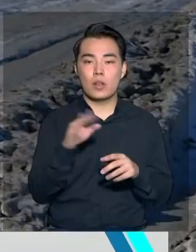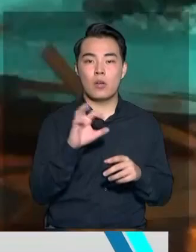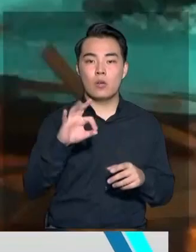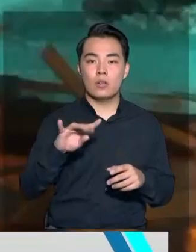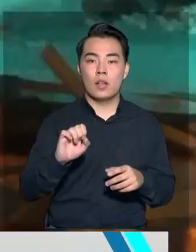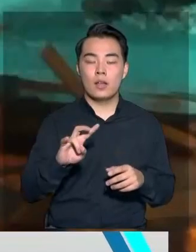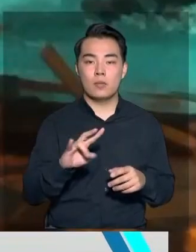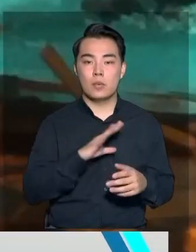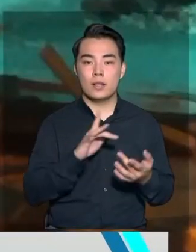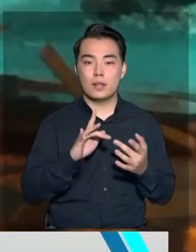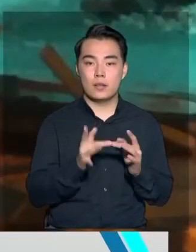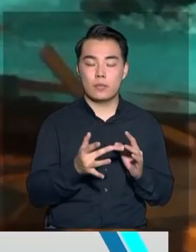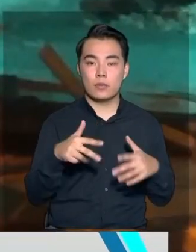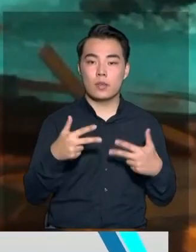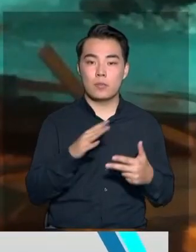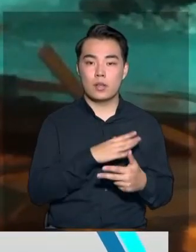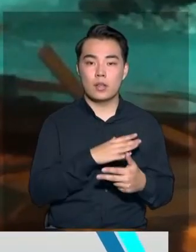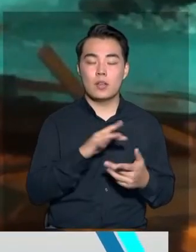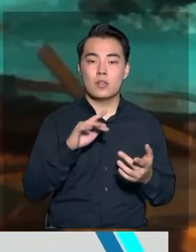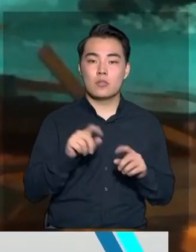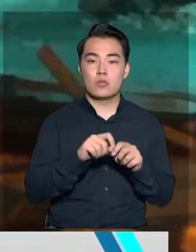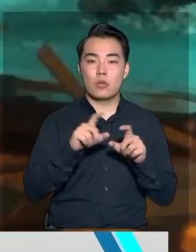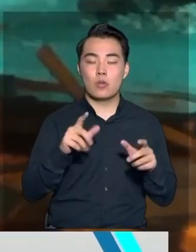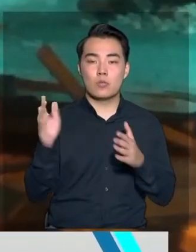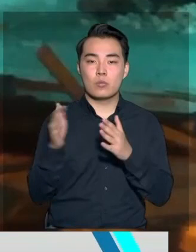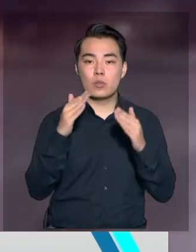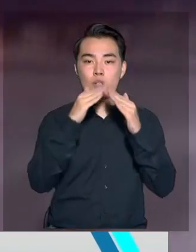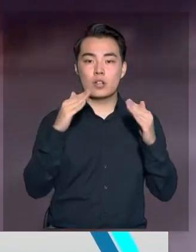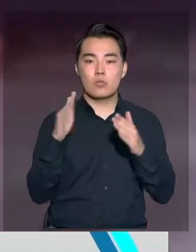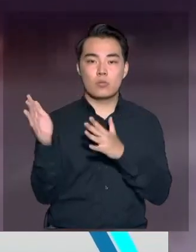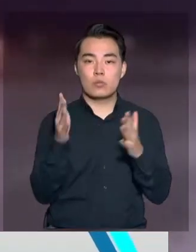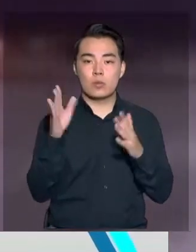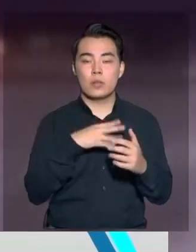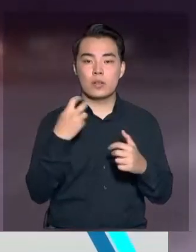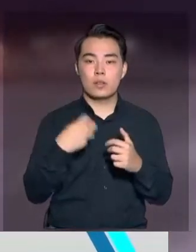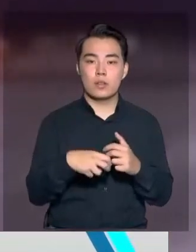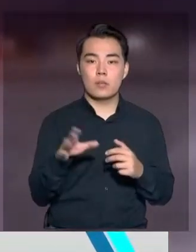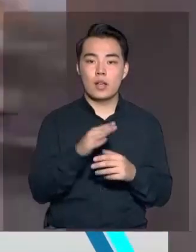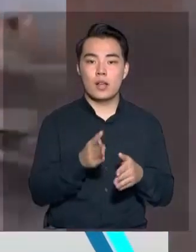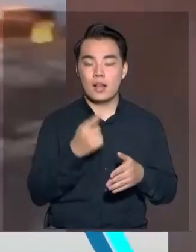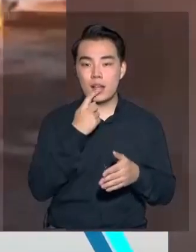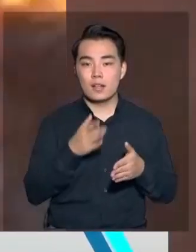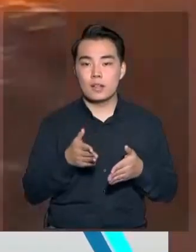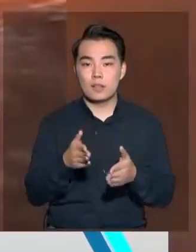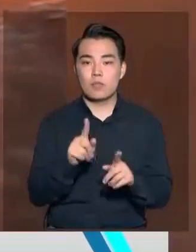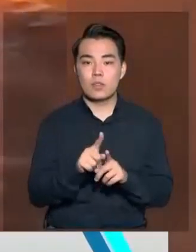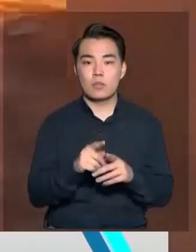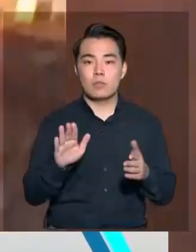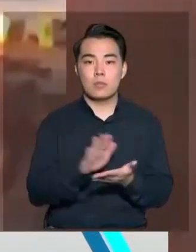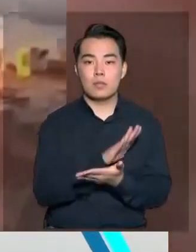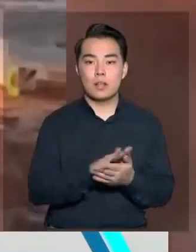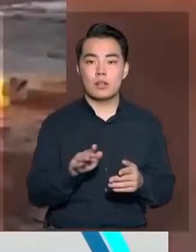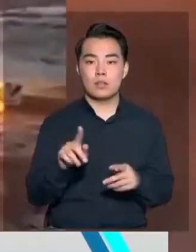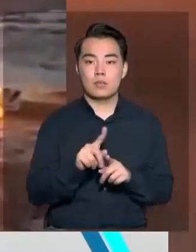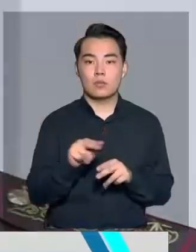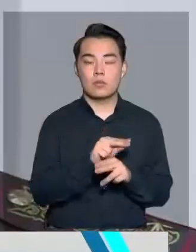ауыстырылды. Ал Железин ауданындағы мектептің шатырын екпінді жел жұлып әкеткен, сондай-ақ үлкен тас жолда тұрмыстық техника тиеген жүк көлігі